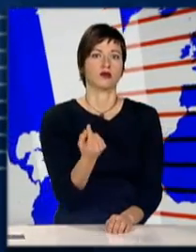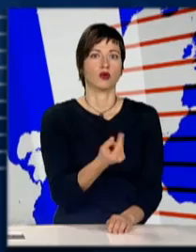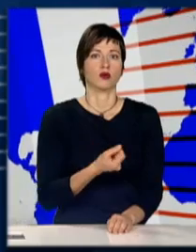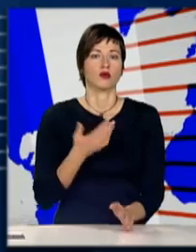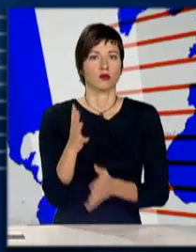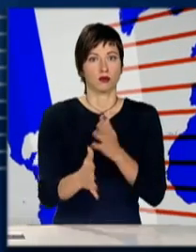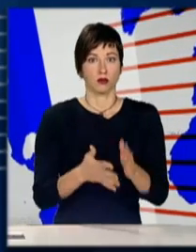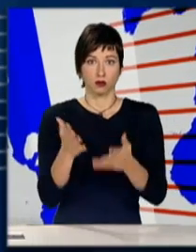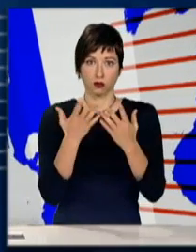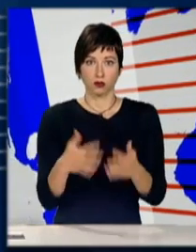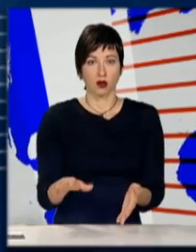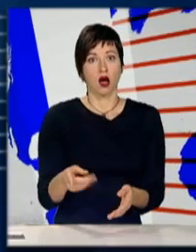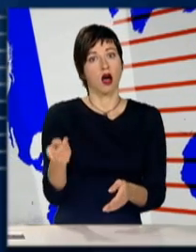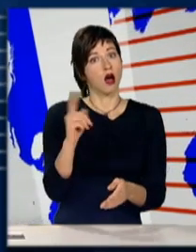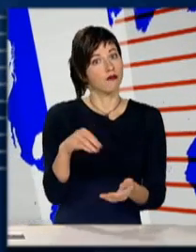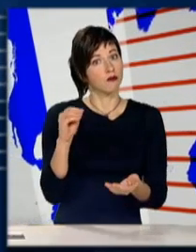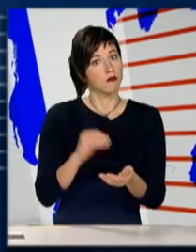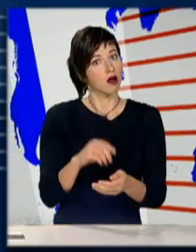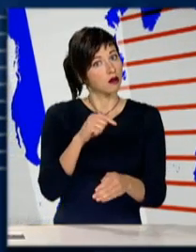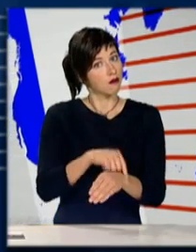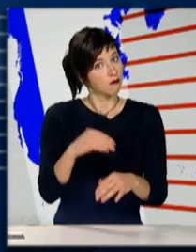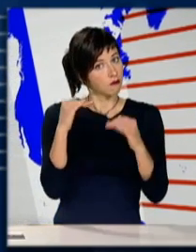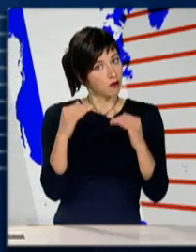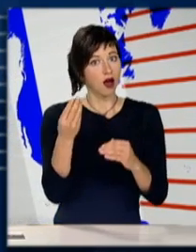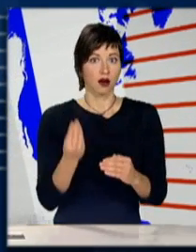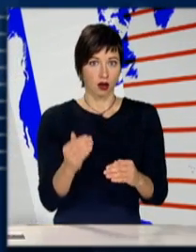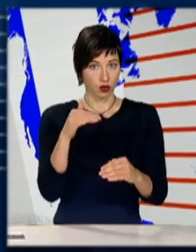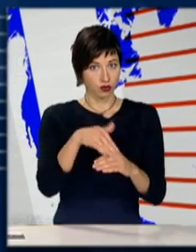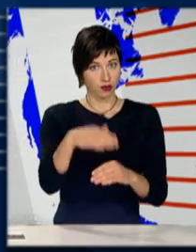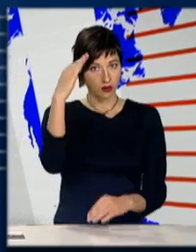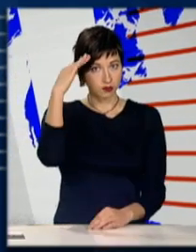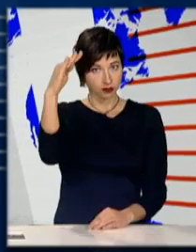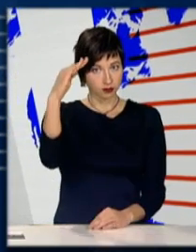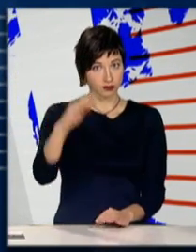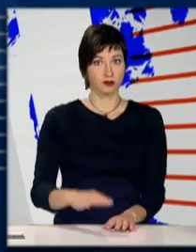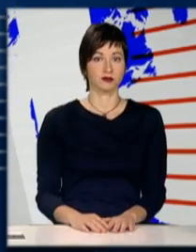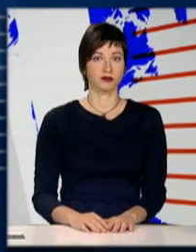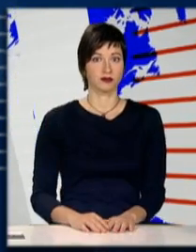Αυτό ήταν, κυρίες και κύριοι, το δελτίο ειδήσεων στην ομαδική γλώσσα. Εμείς θα είμαστε μαζί σας αύριο την ίδια ώρα. Καλό σας βράδυ.